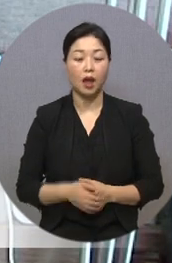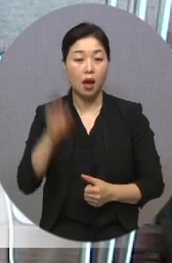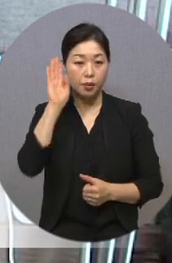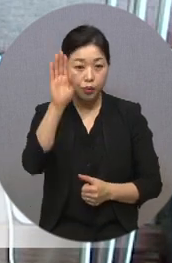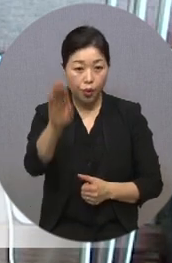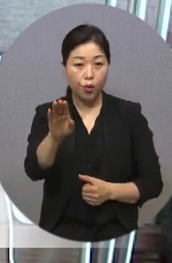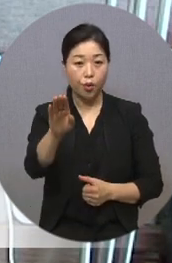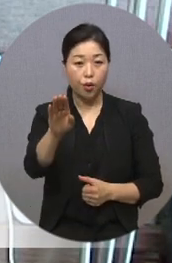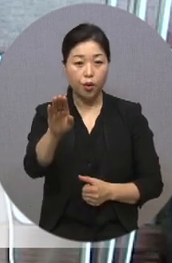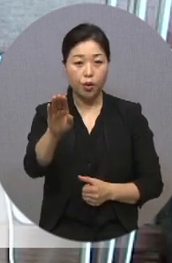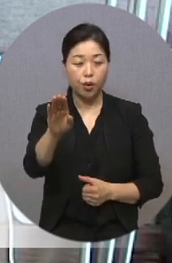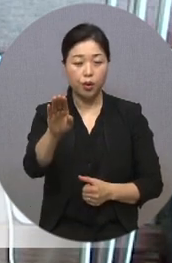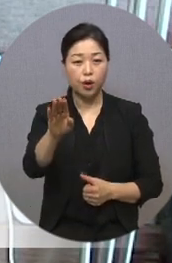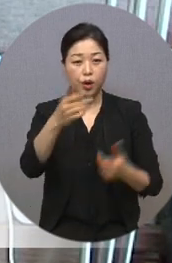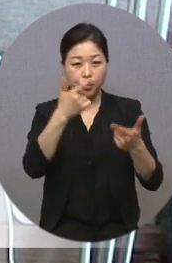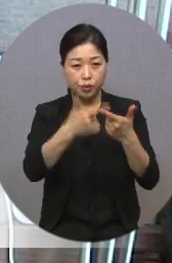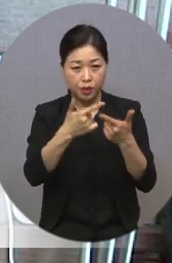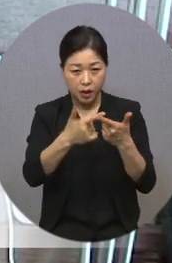앞으로